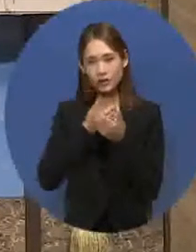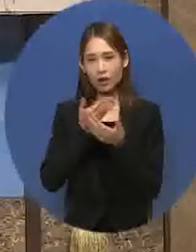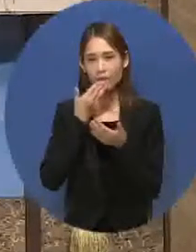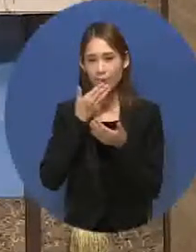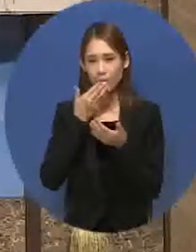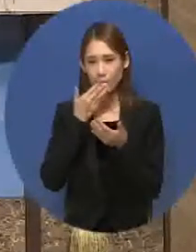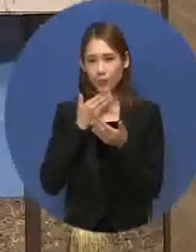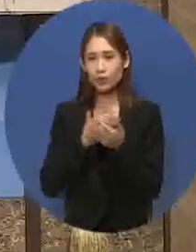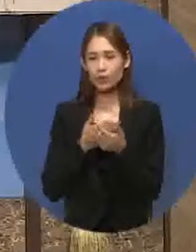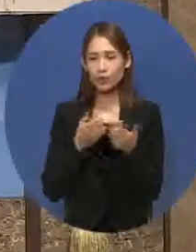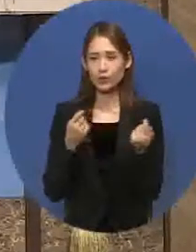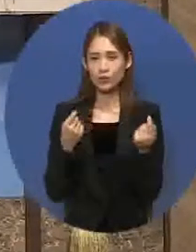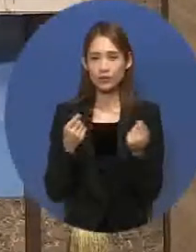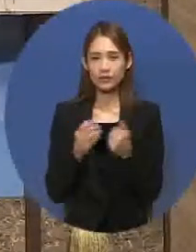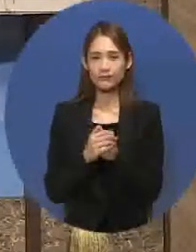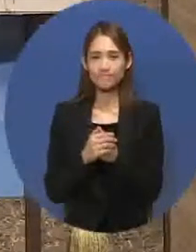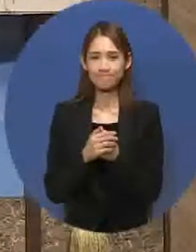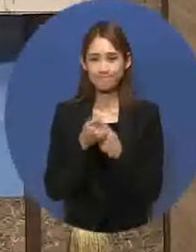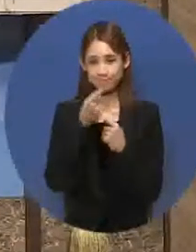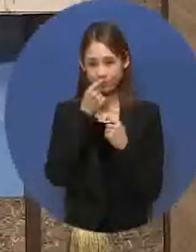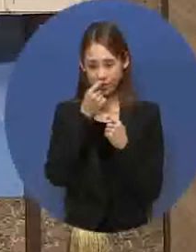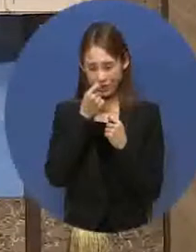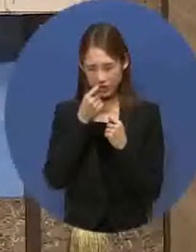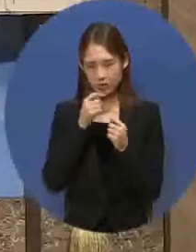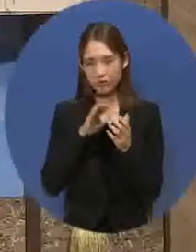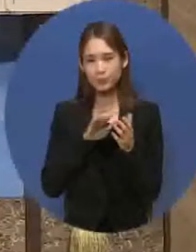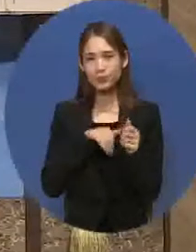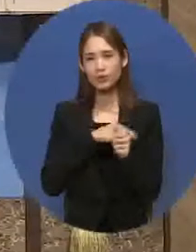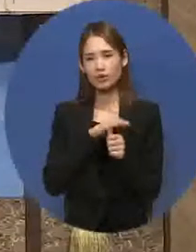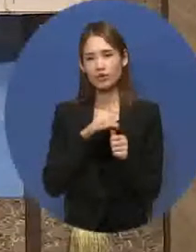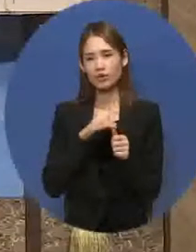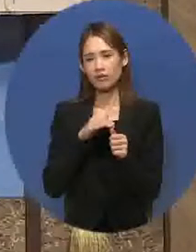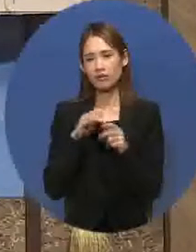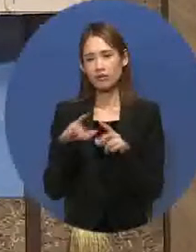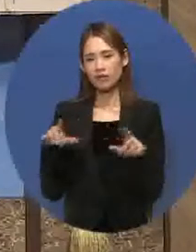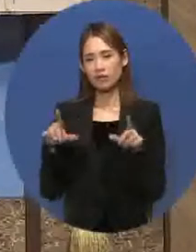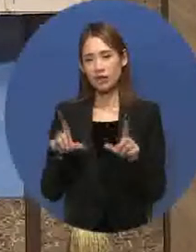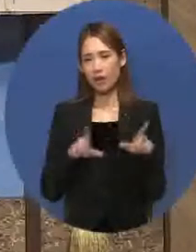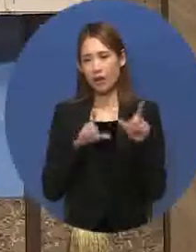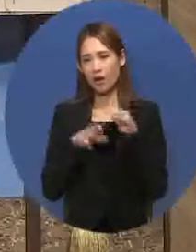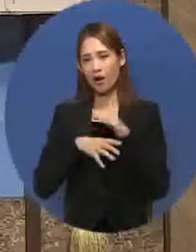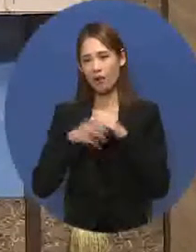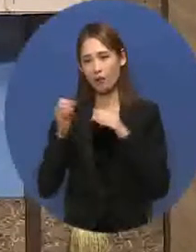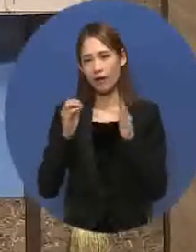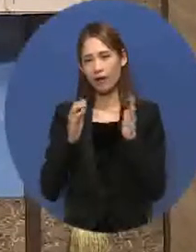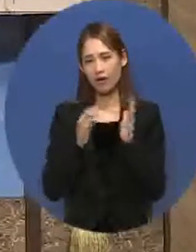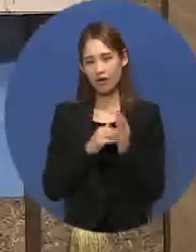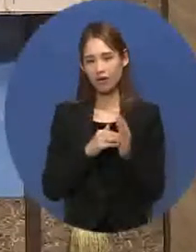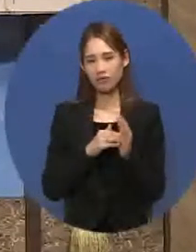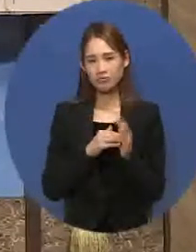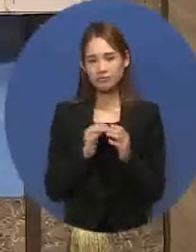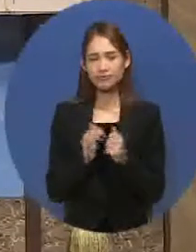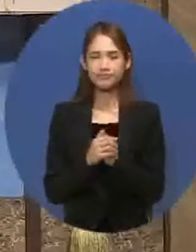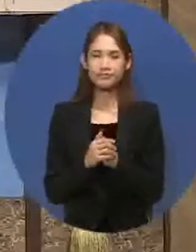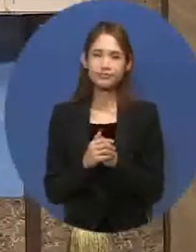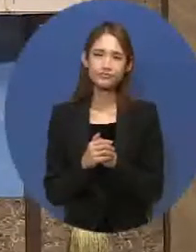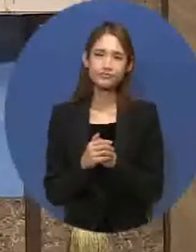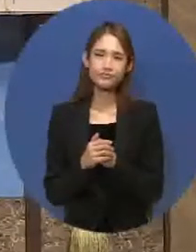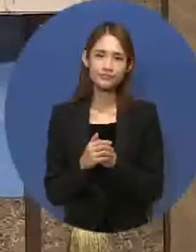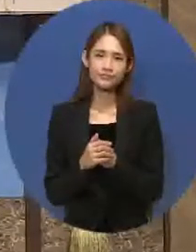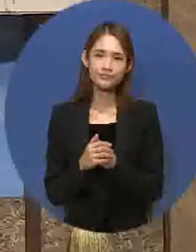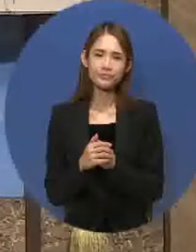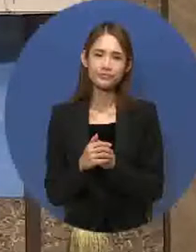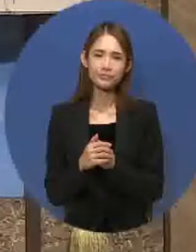하는 그래가지고 친교를 해야 되는 그런 생활이 박탈이 지금 돼 있습니다. 네. 그런데